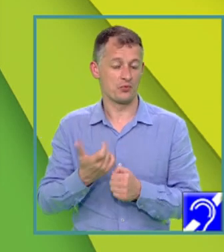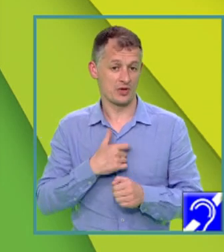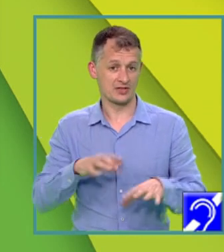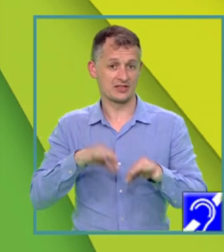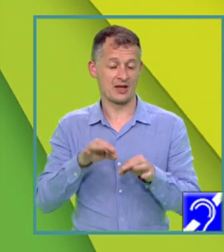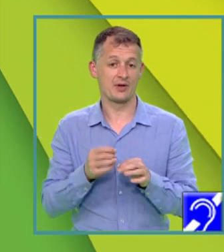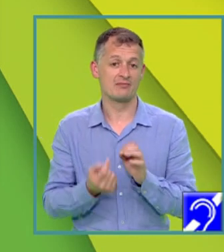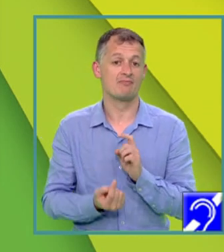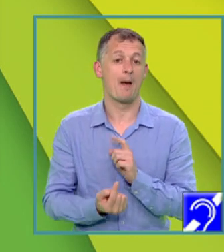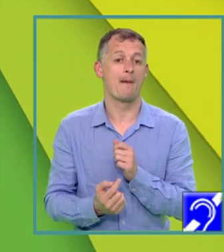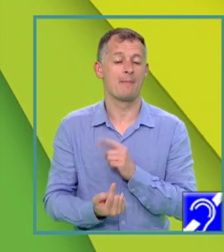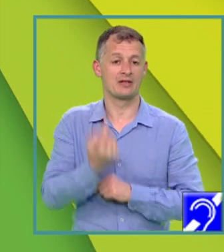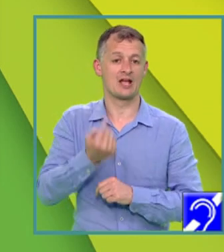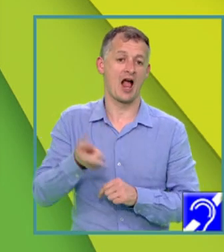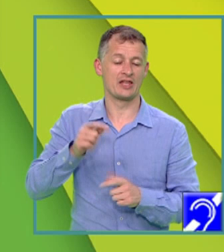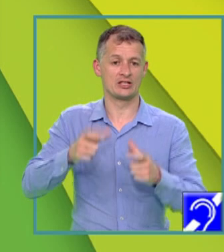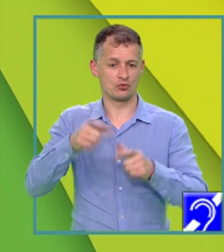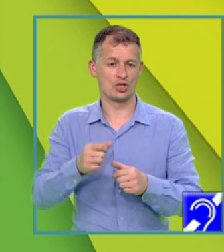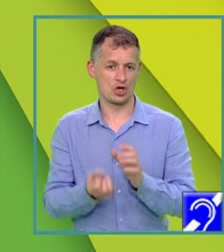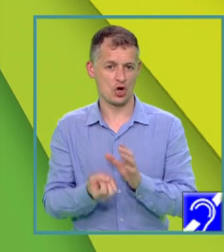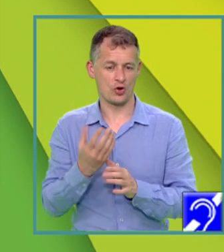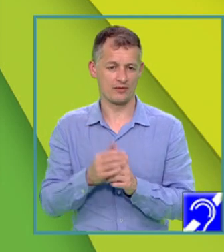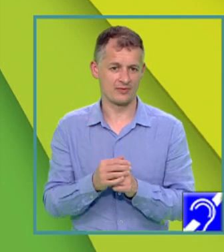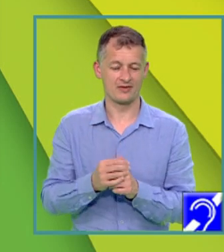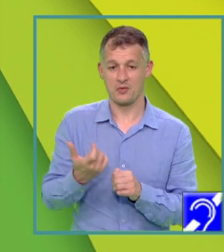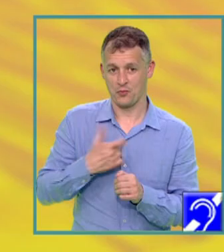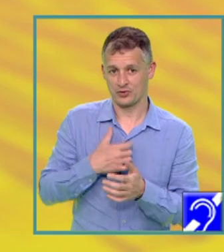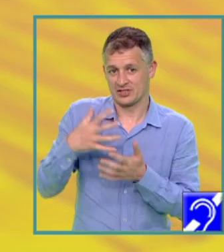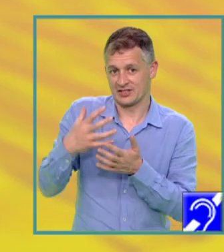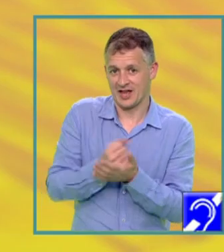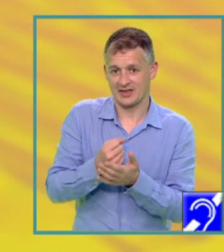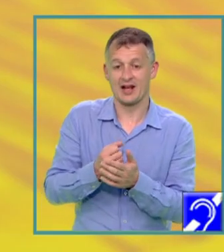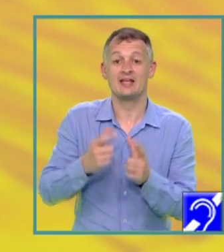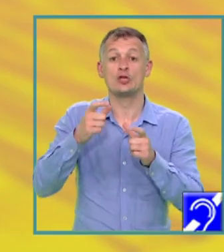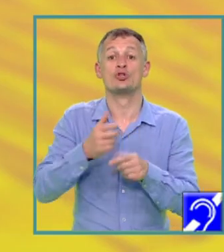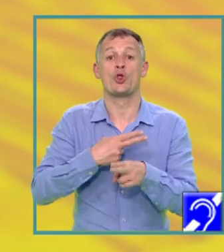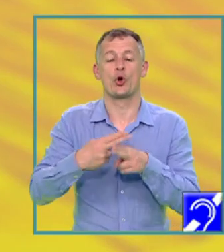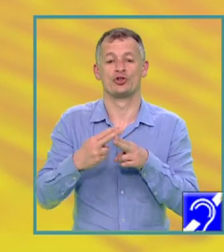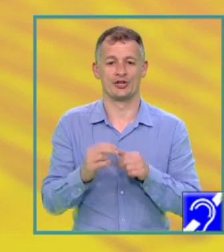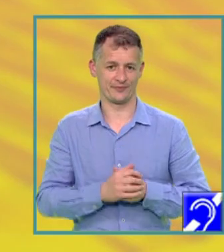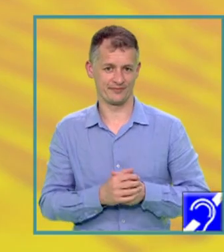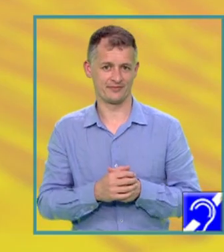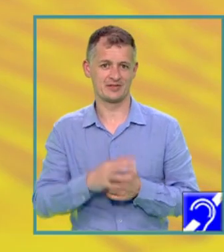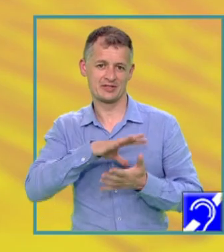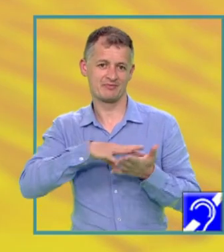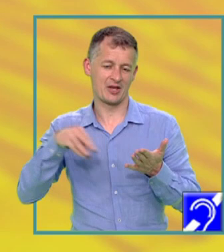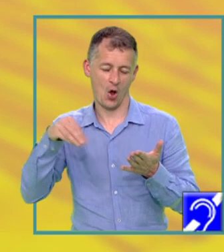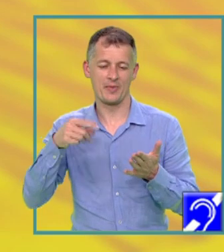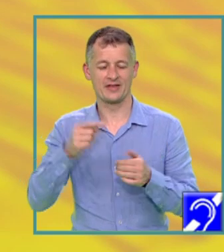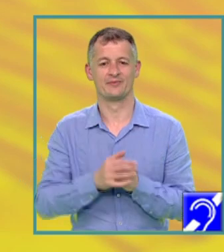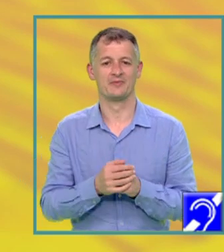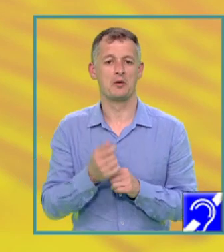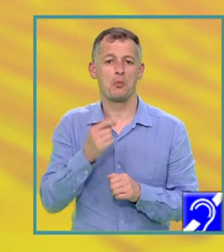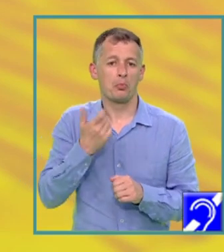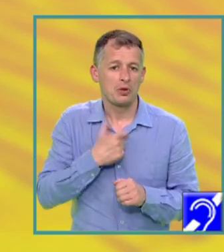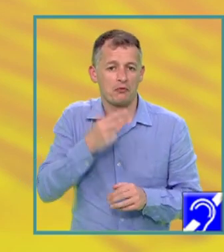instituții noi care au rolul de a prelua unele din funcțiile instituției de origine. Putem să discutăm în această direcție despre